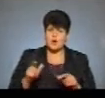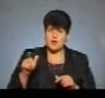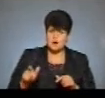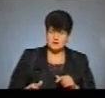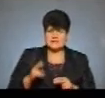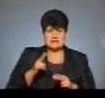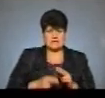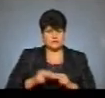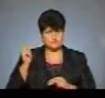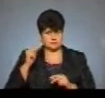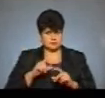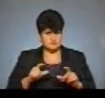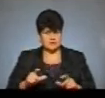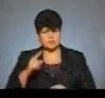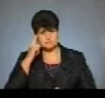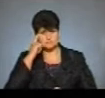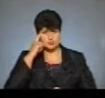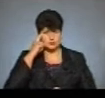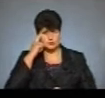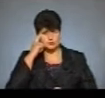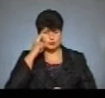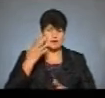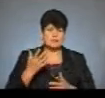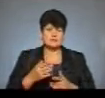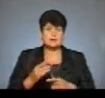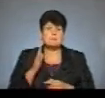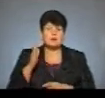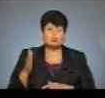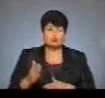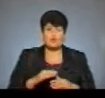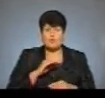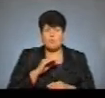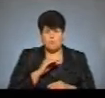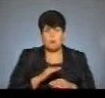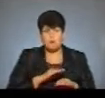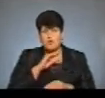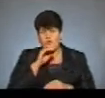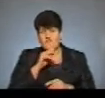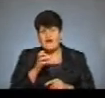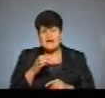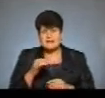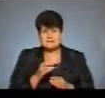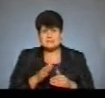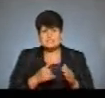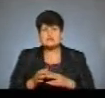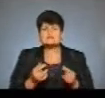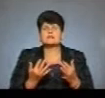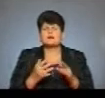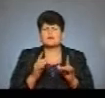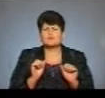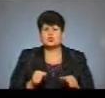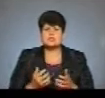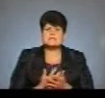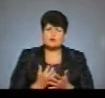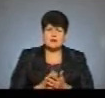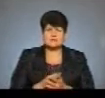завершує навчання, задумується над майбутньою професією і зразу аналізує, скільки він зможе заробляти за тією чи